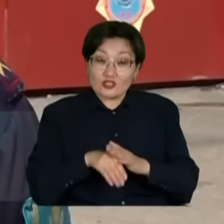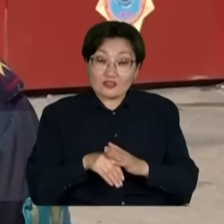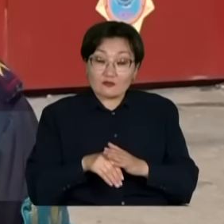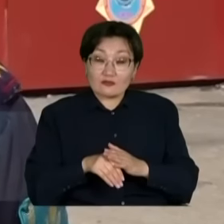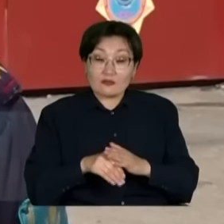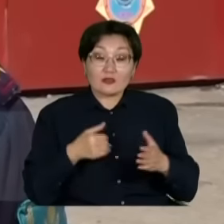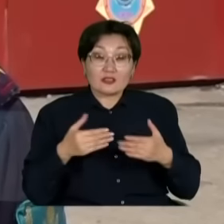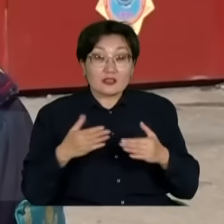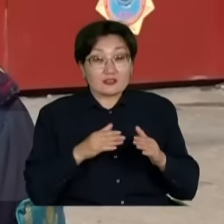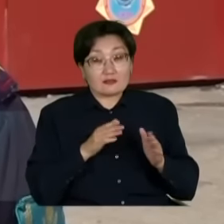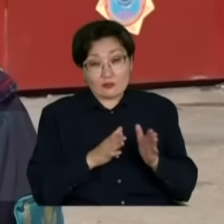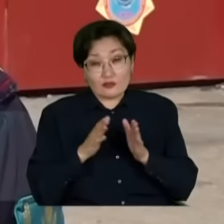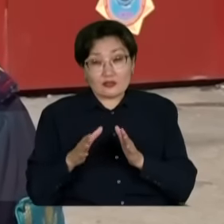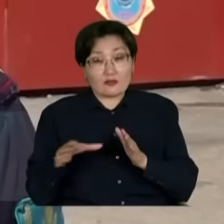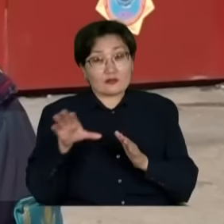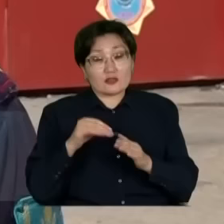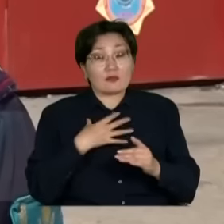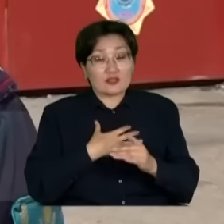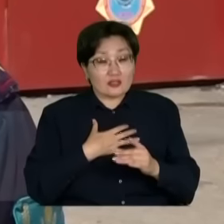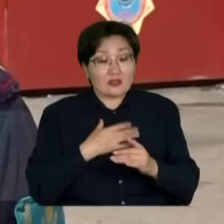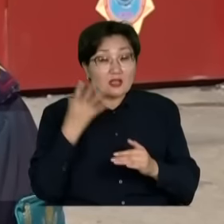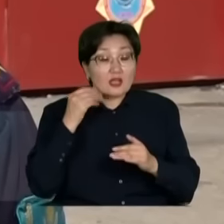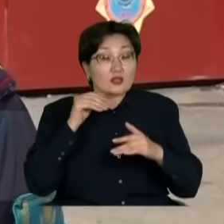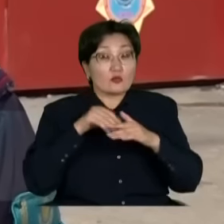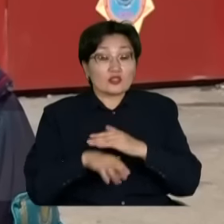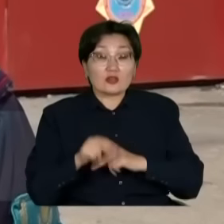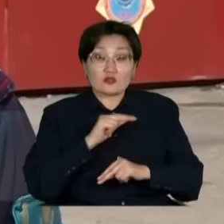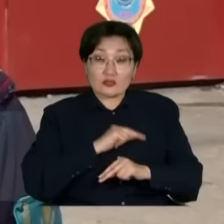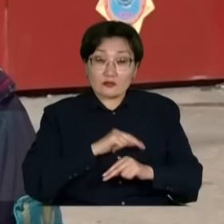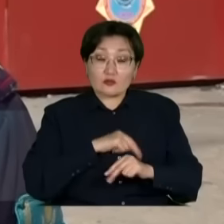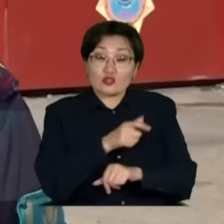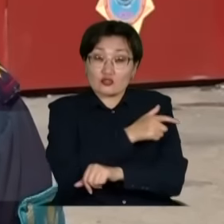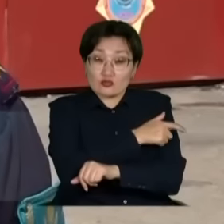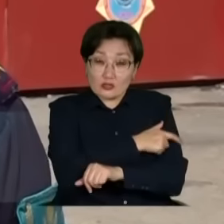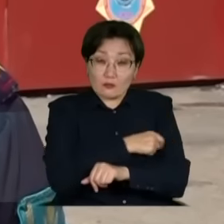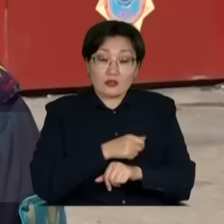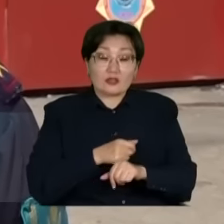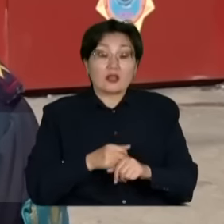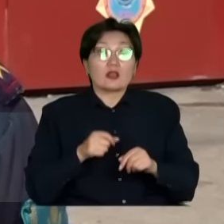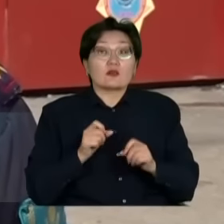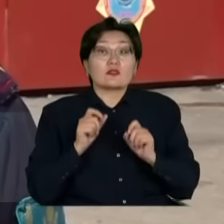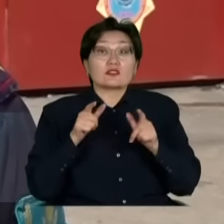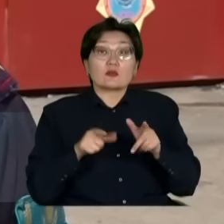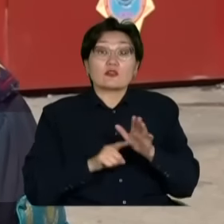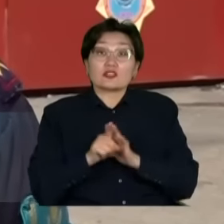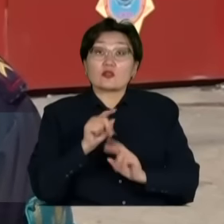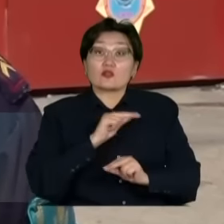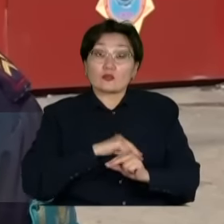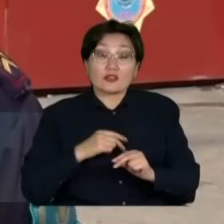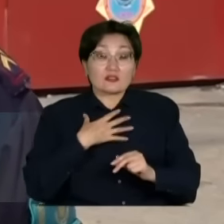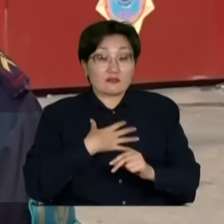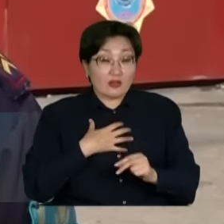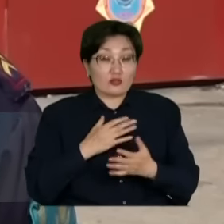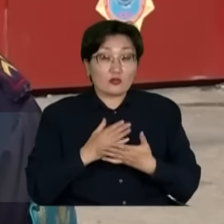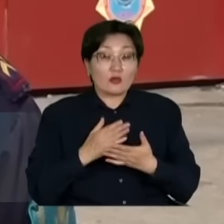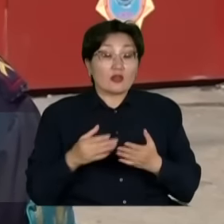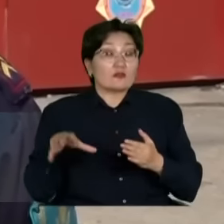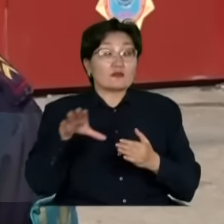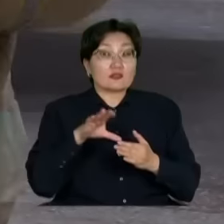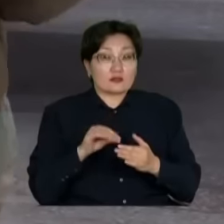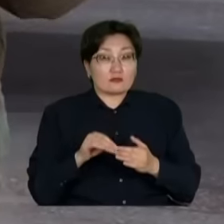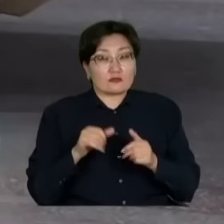Ну стабильно но всё равно переживают когда уходишь на боевое дежурство наступаешь на смену переживают Ну всё